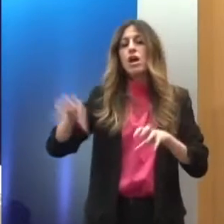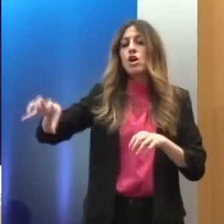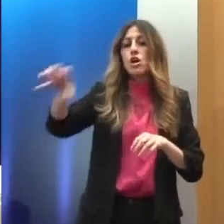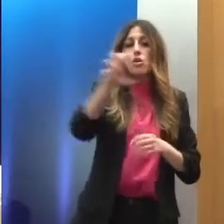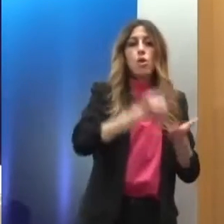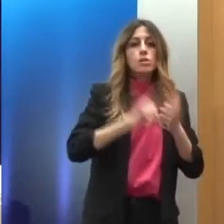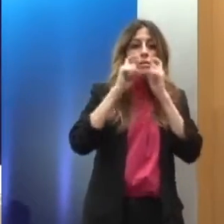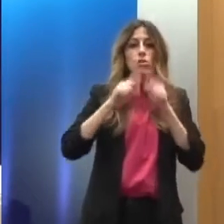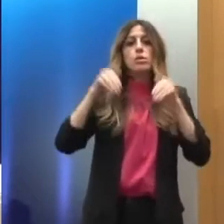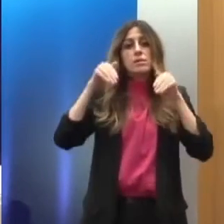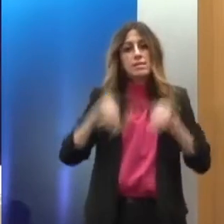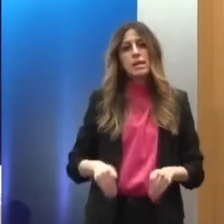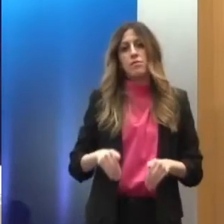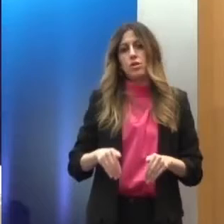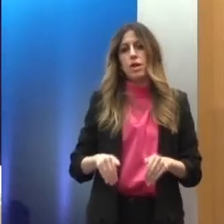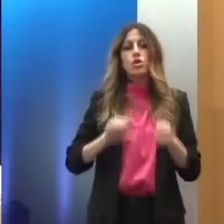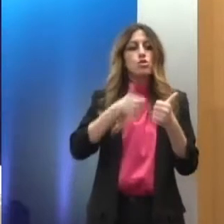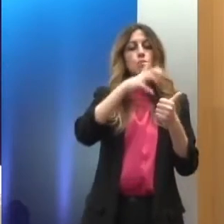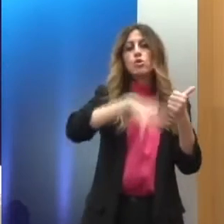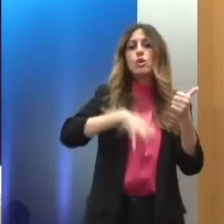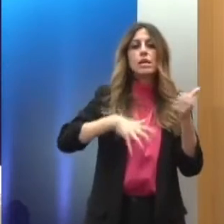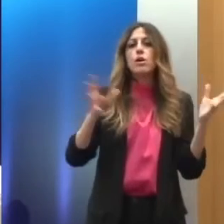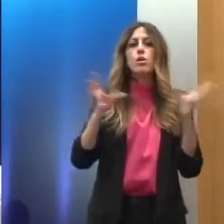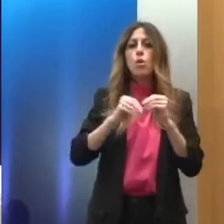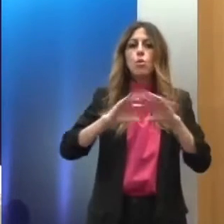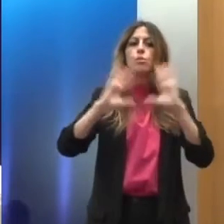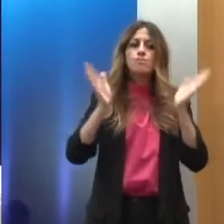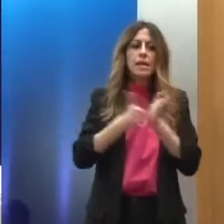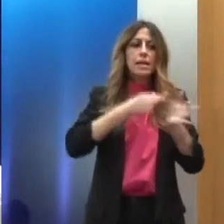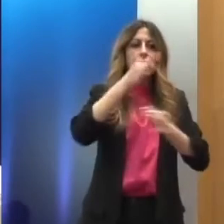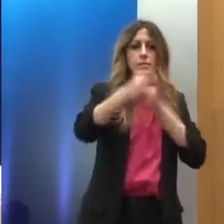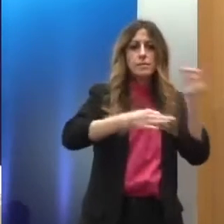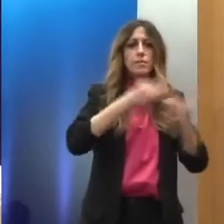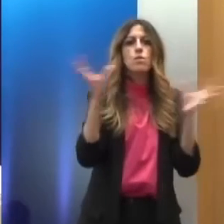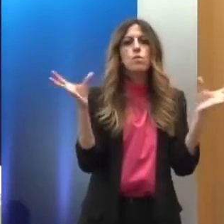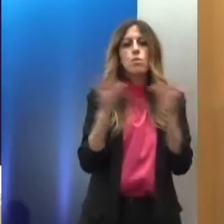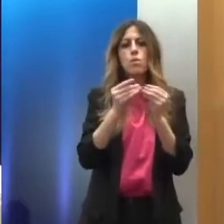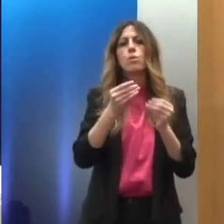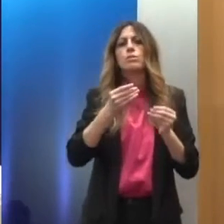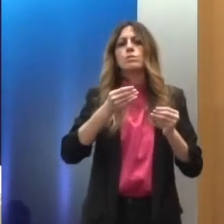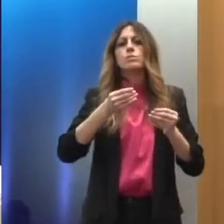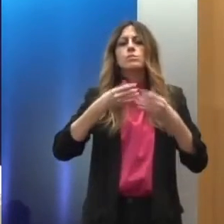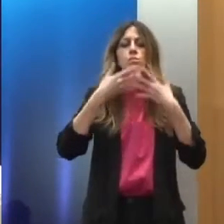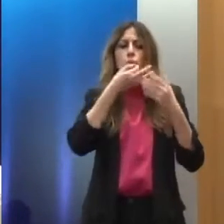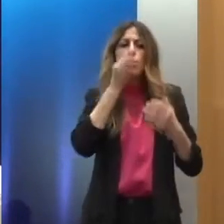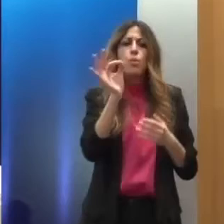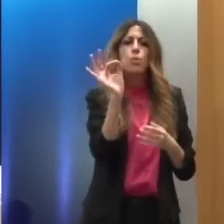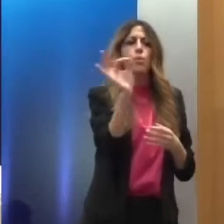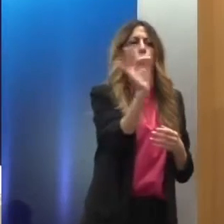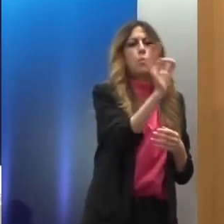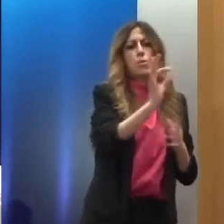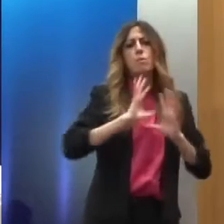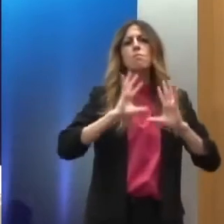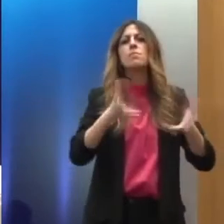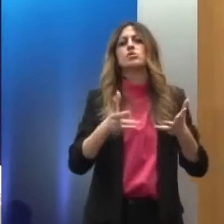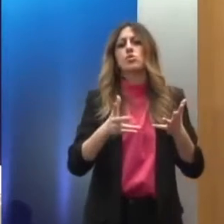κτλ. Η πρώτη αφορά τη Γενική Σύσταση για τη Ρητορική Μίσους, με ένα εκτεταμένο